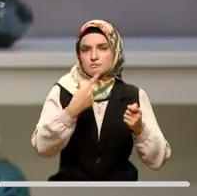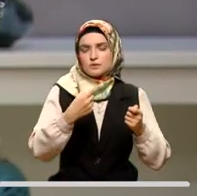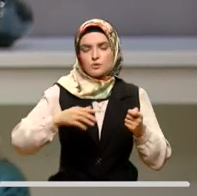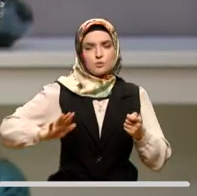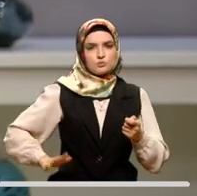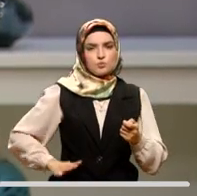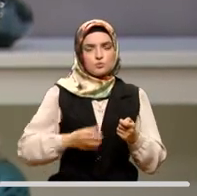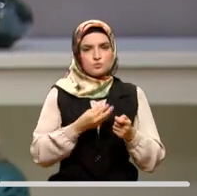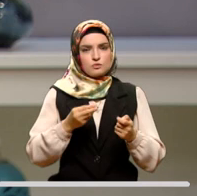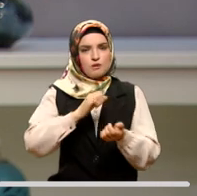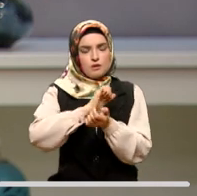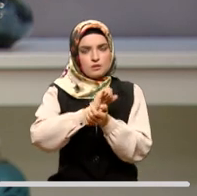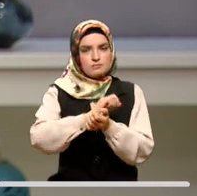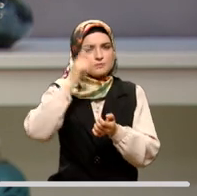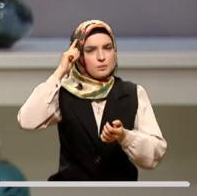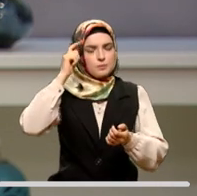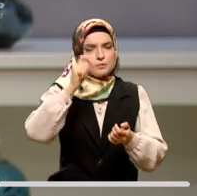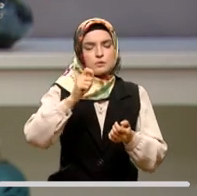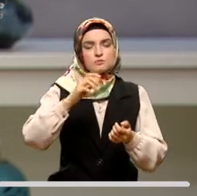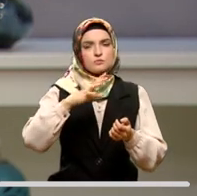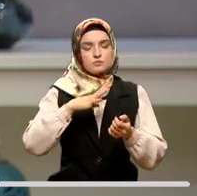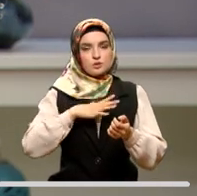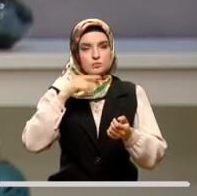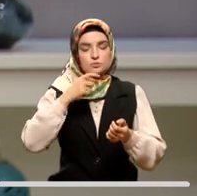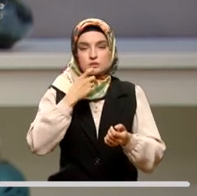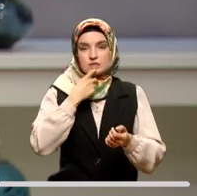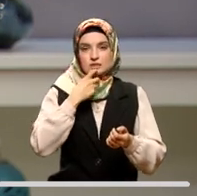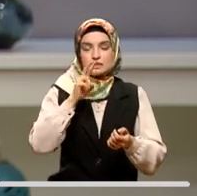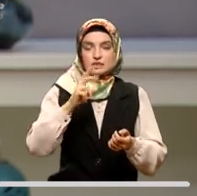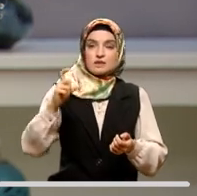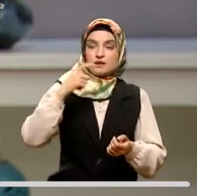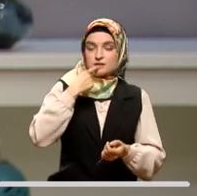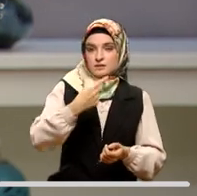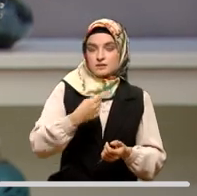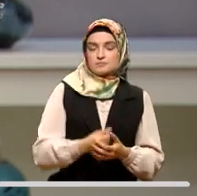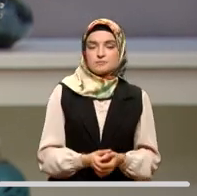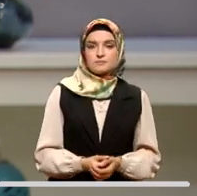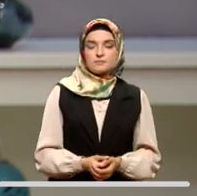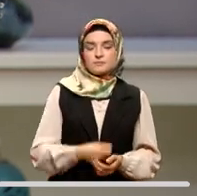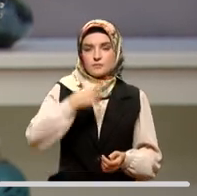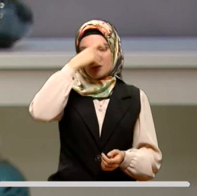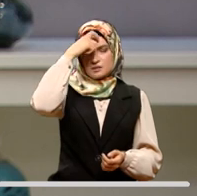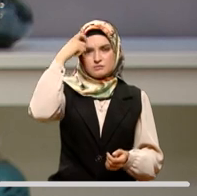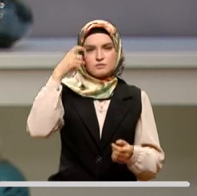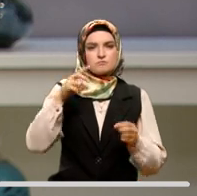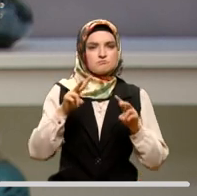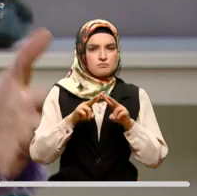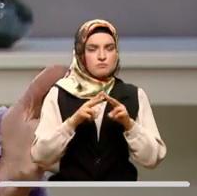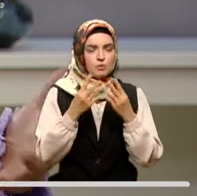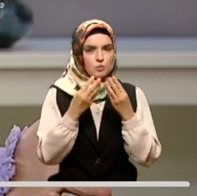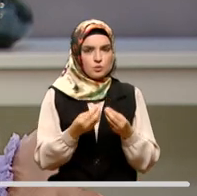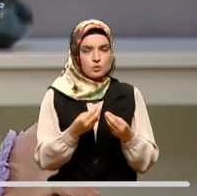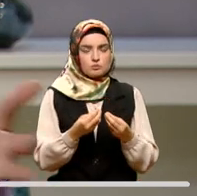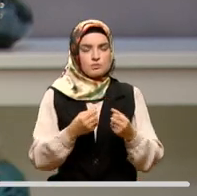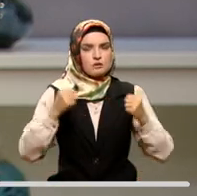çocuklar, aileler daha doğrusu başvuruyor, çocuklar gitmeye başlıyor. Bu yıl mesela 2 ay dedik. Genelde hani yazın zaten gidiyoruz, kışın örgün